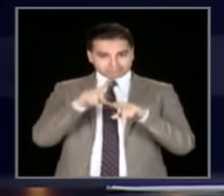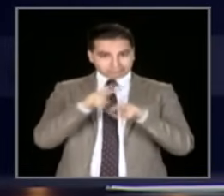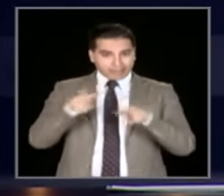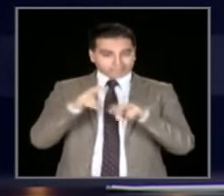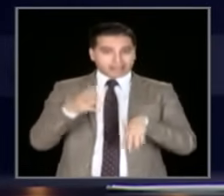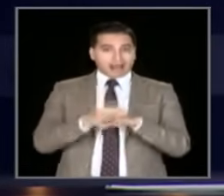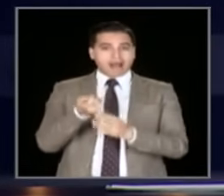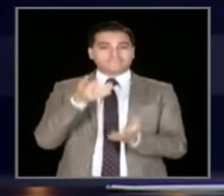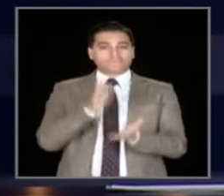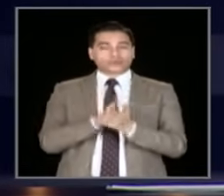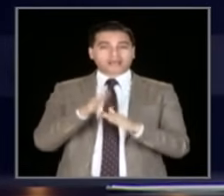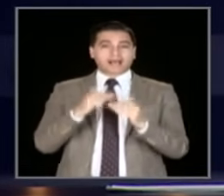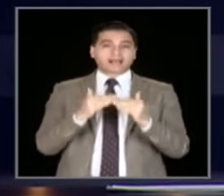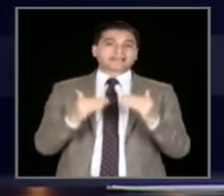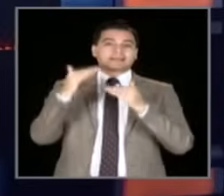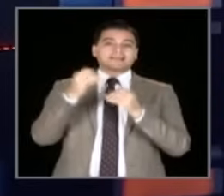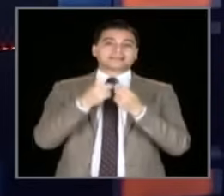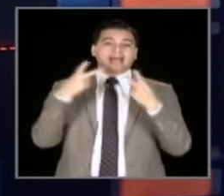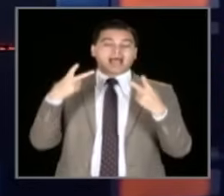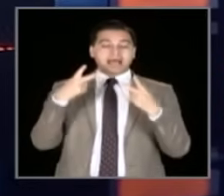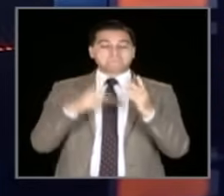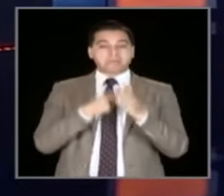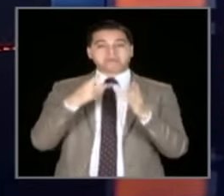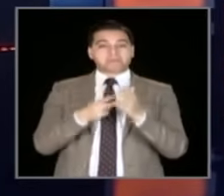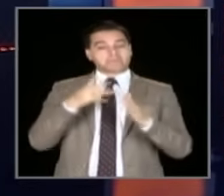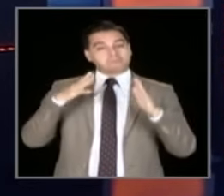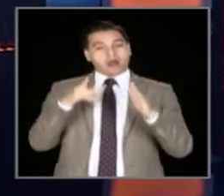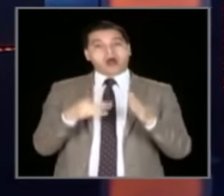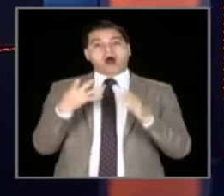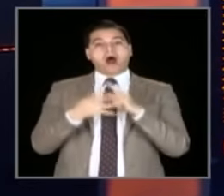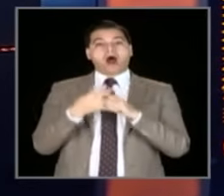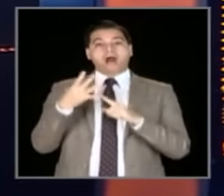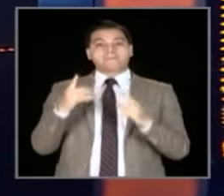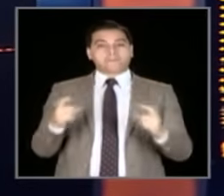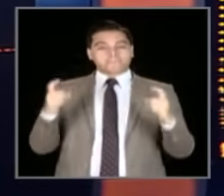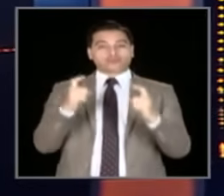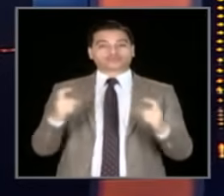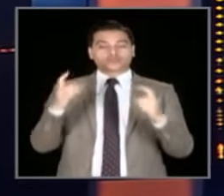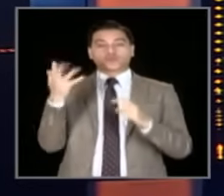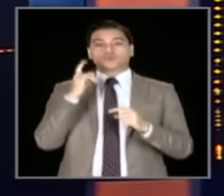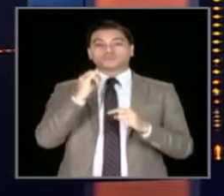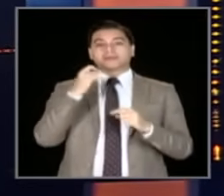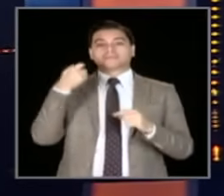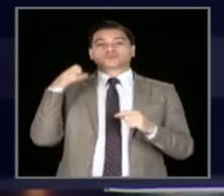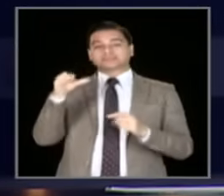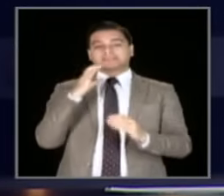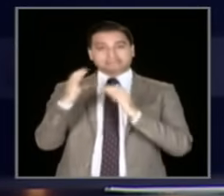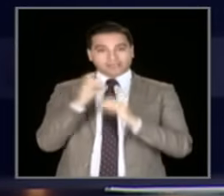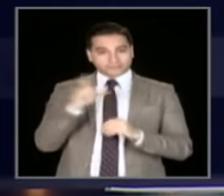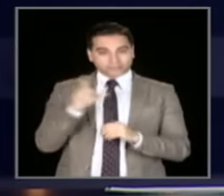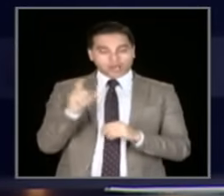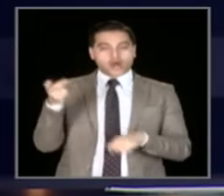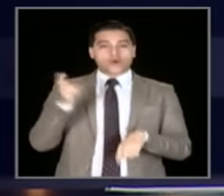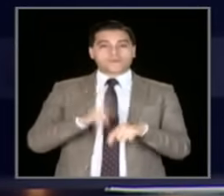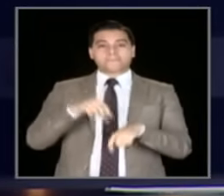عن التأهل للنهائي للمرة الثانية. كسبوا الأربع ماتشات 595 نقطة، إجابات صحيحة.